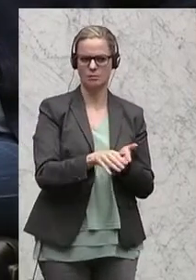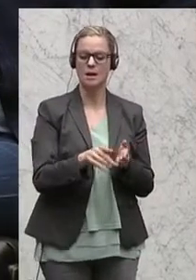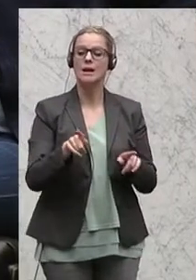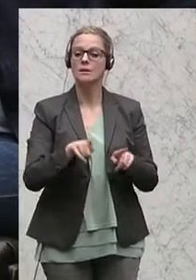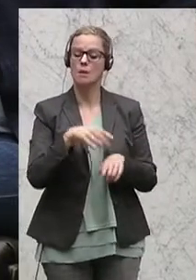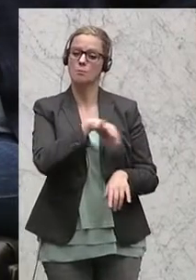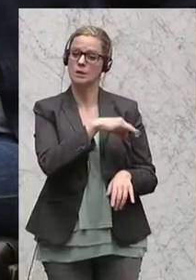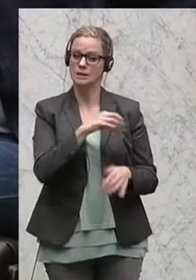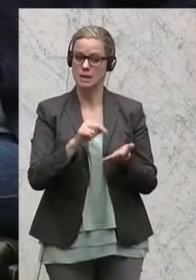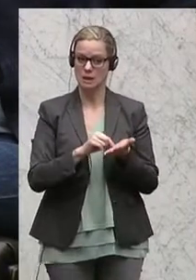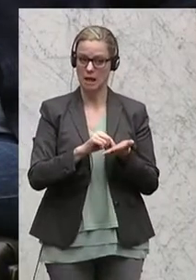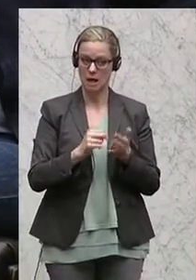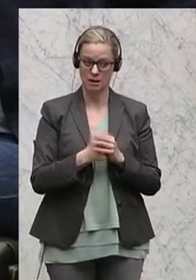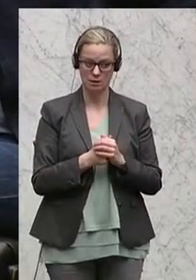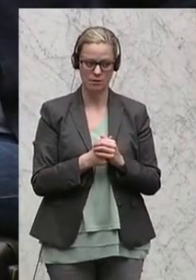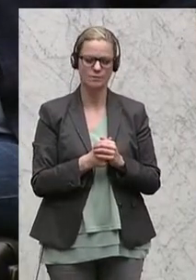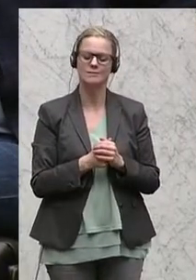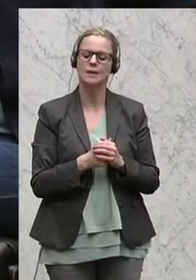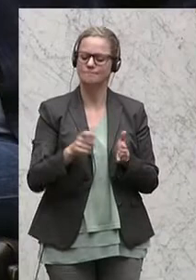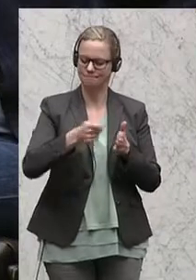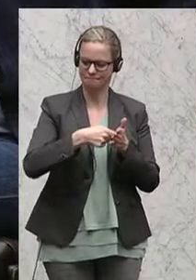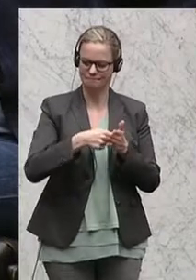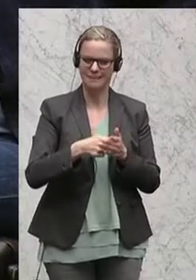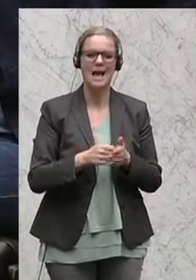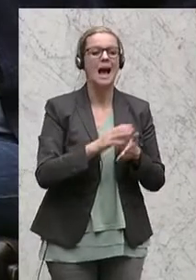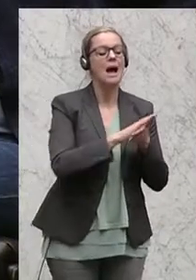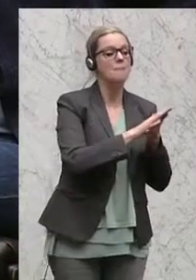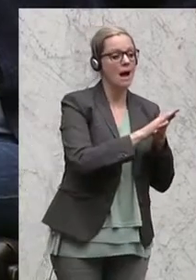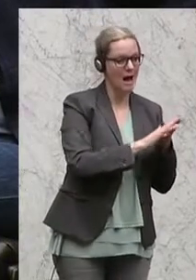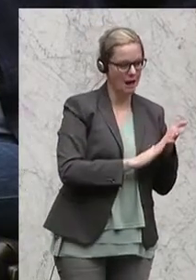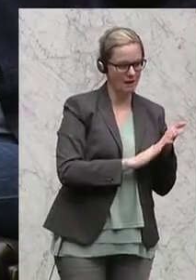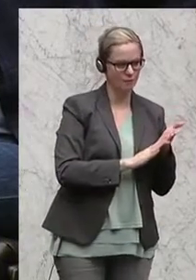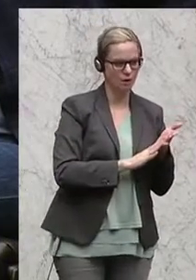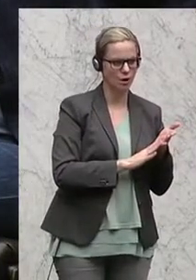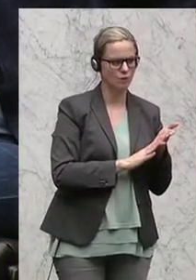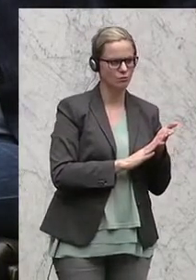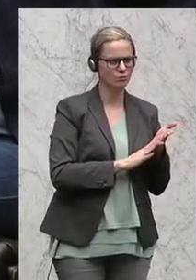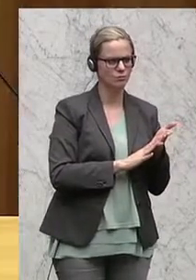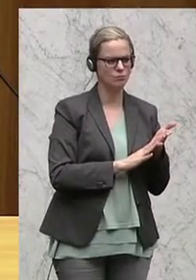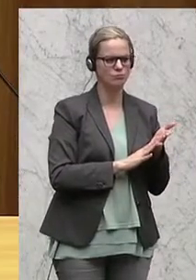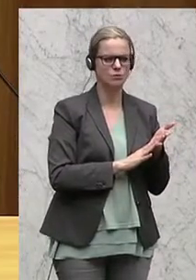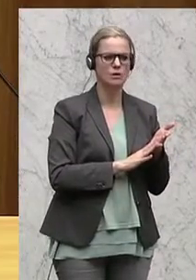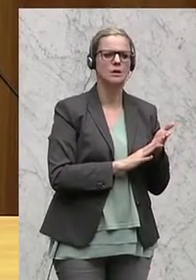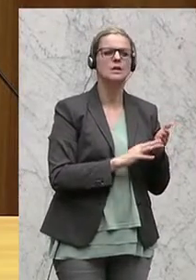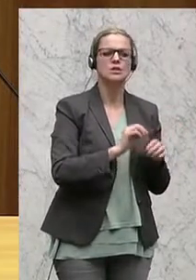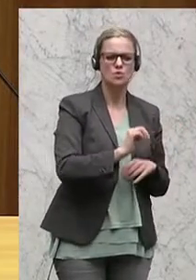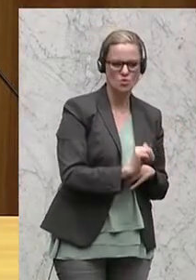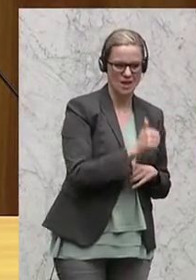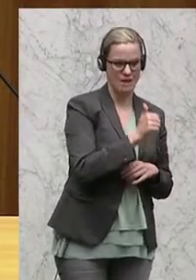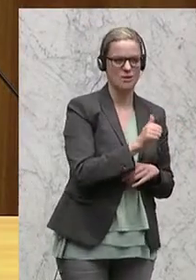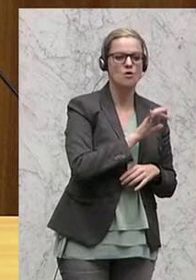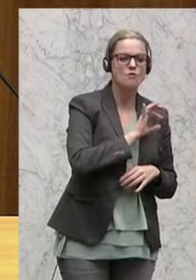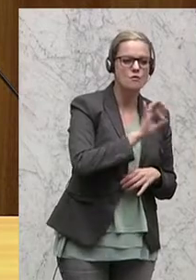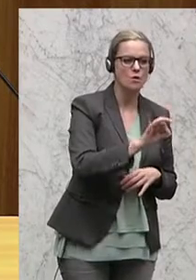dann in der Zwischenzeit, also ich korrigiere mich, die ja anfänglich vorbehaltlos mehr oder weniger für TTIP und CETA